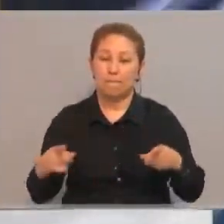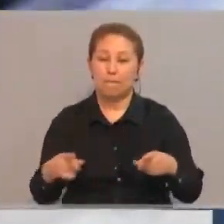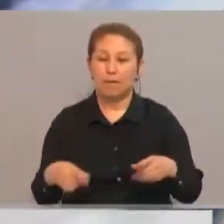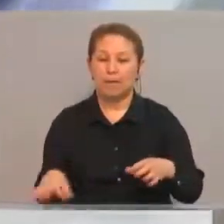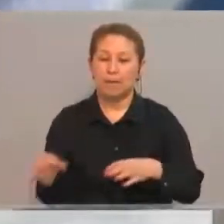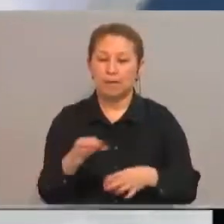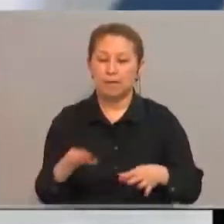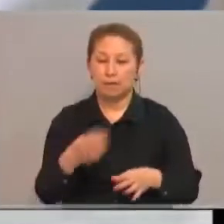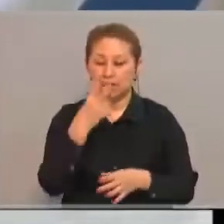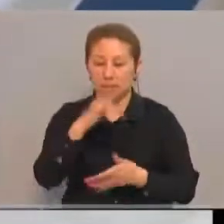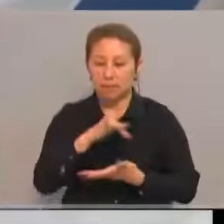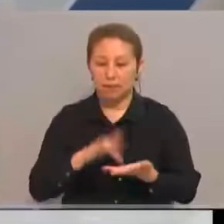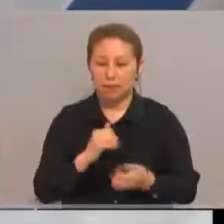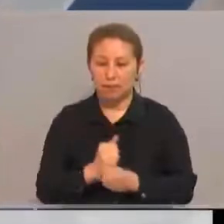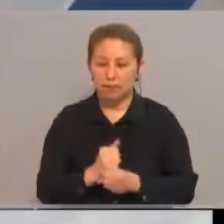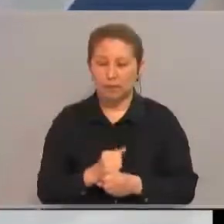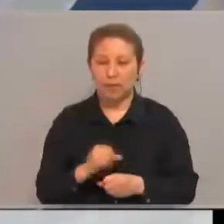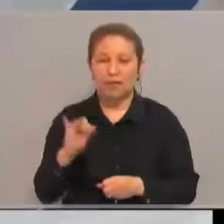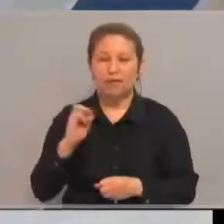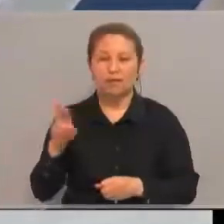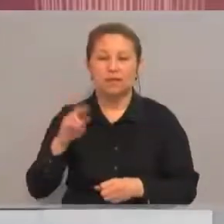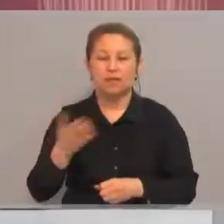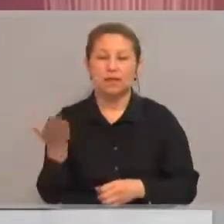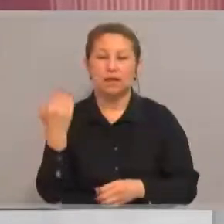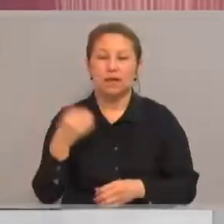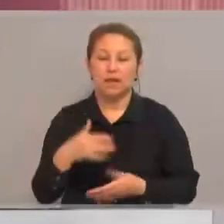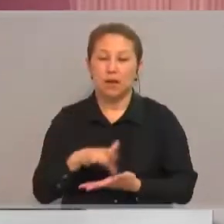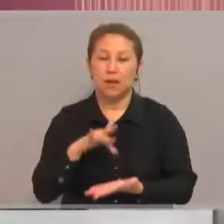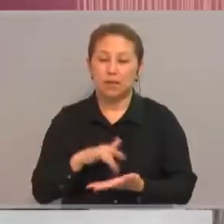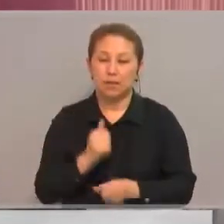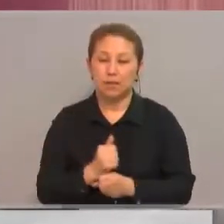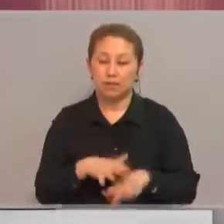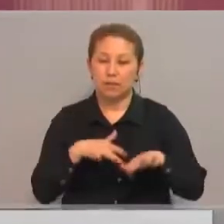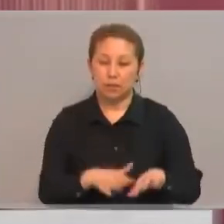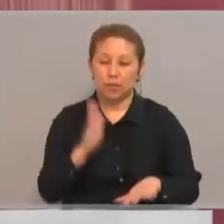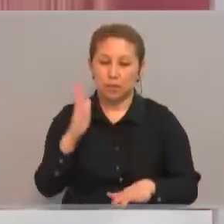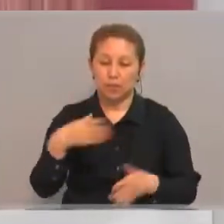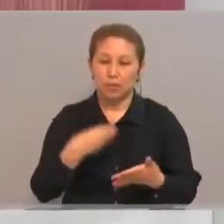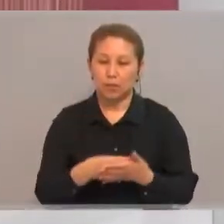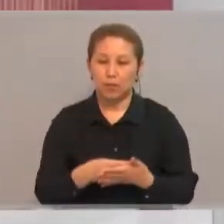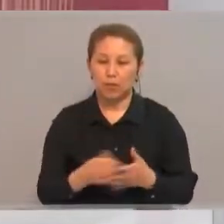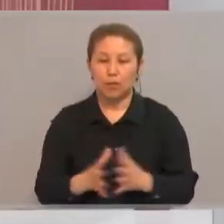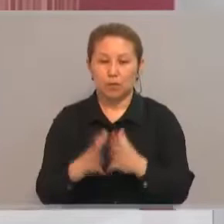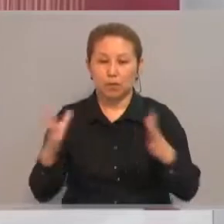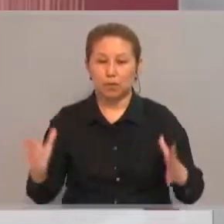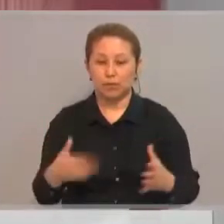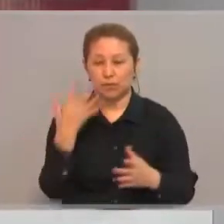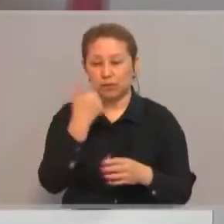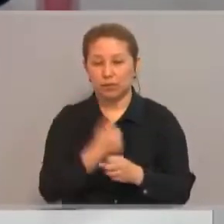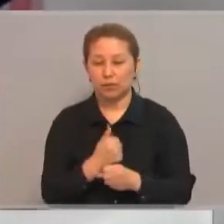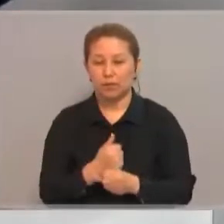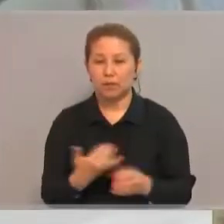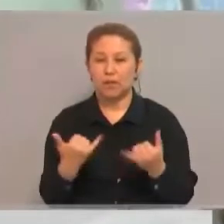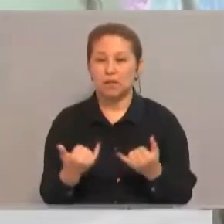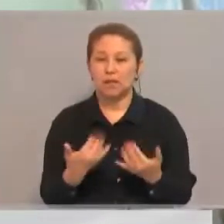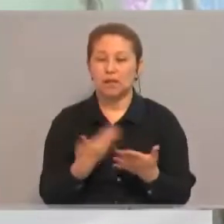Шымкент лидирует в плане привлечения инвестиций. За прошедшие месяцы текущего года этот показатель увеличился в разы.